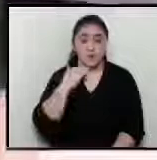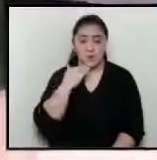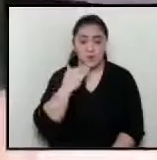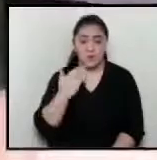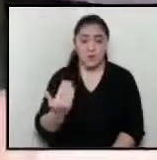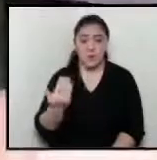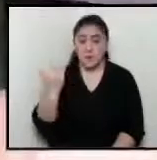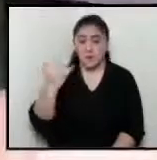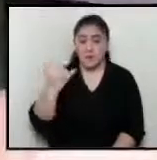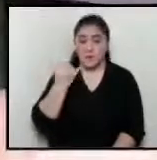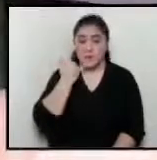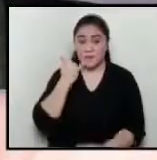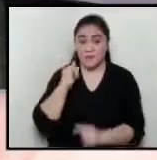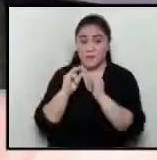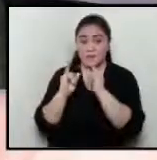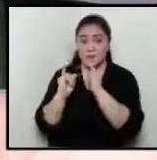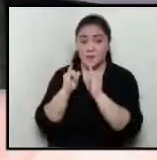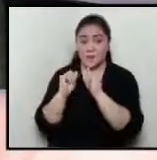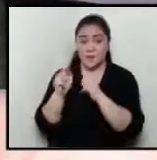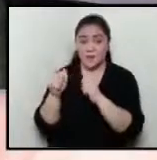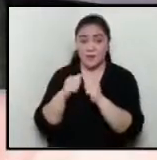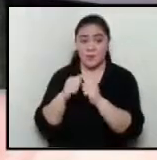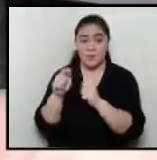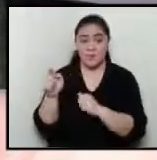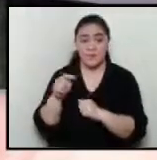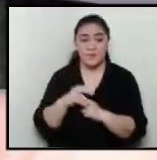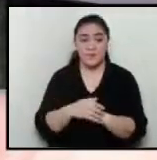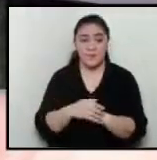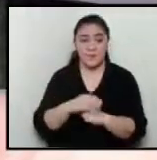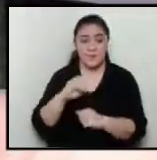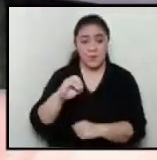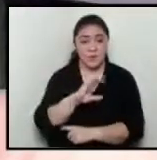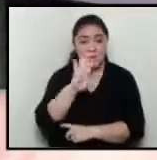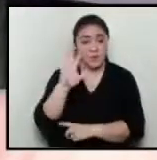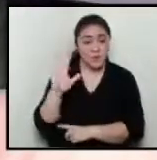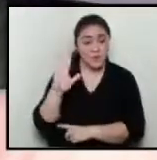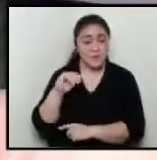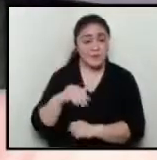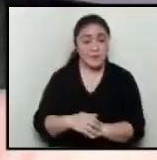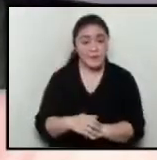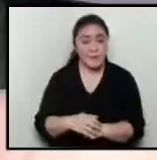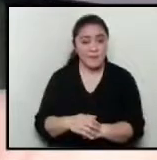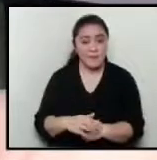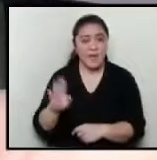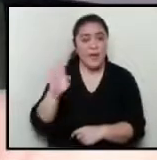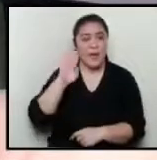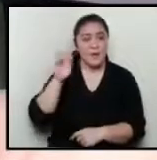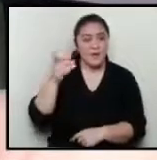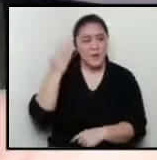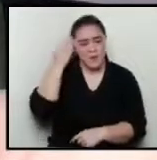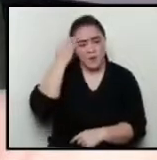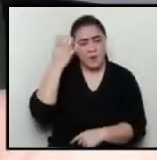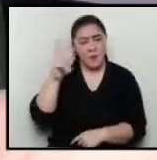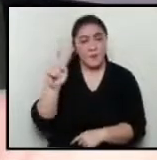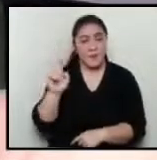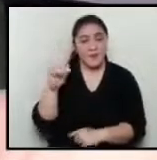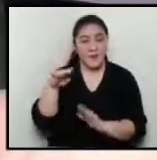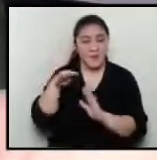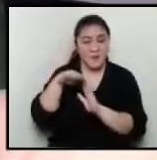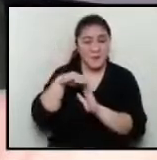mga nakikinig at nanonood. Opo. Doc, sa bagyang pagbaba ng kaso ngayong